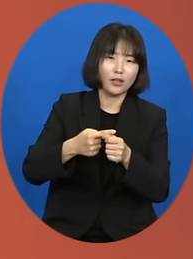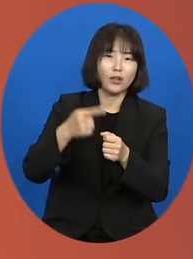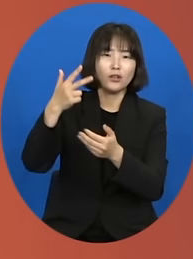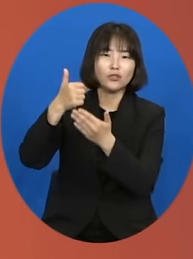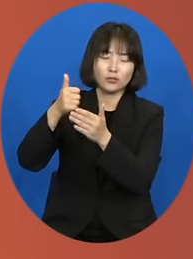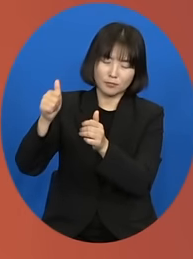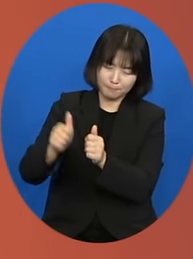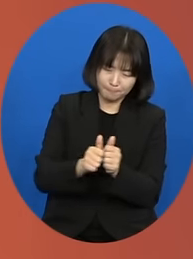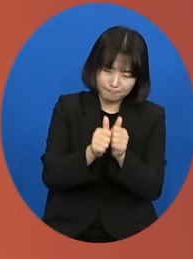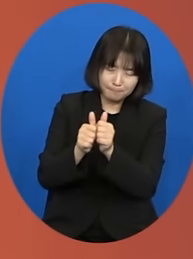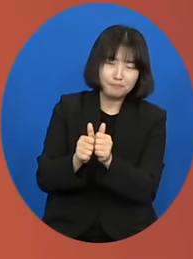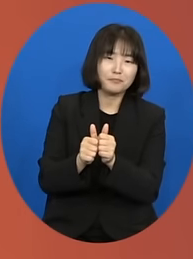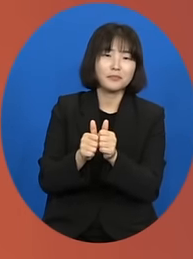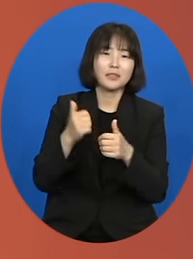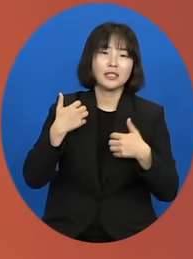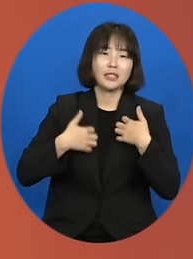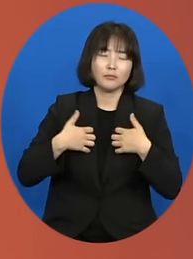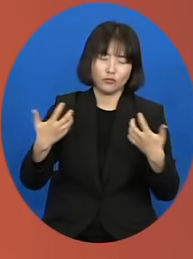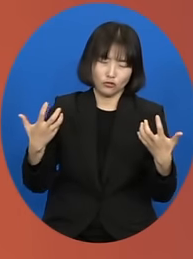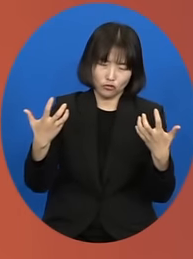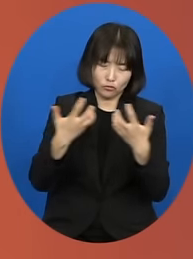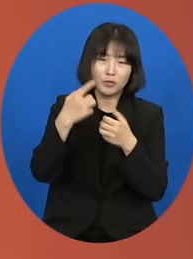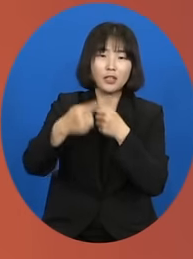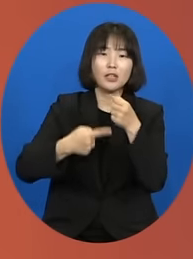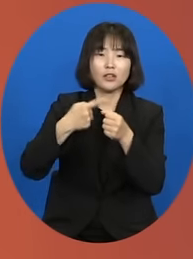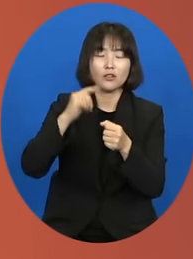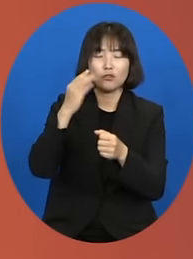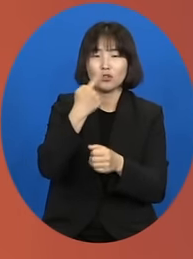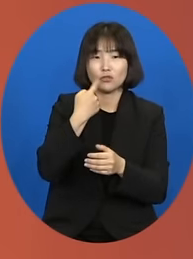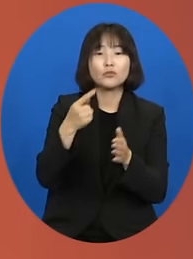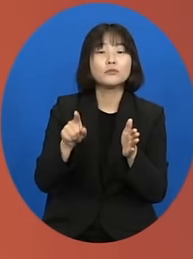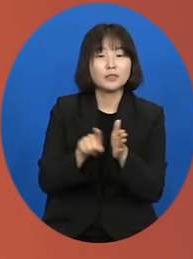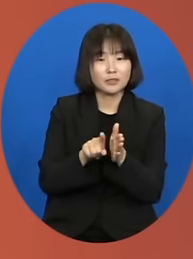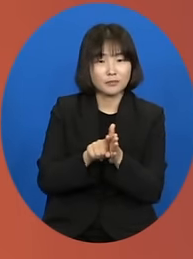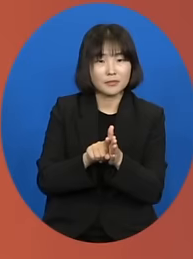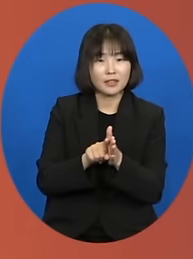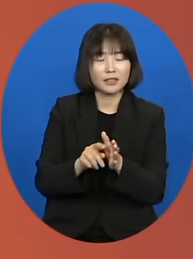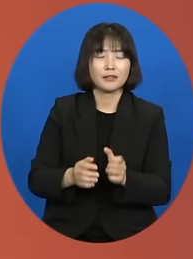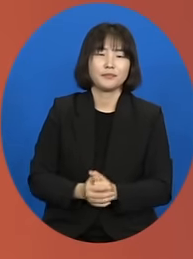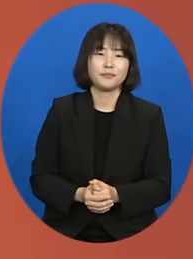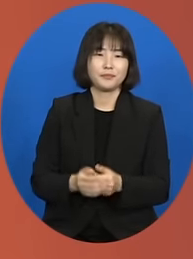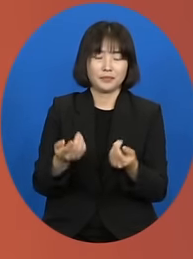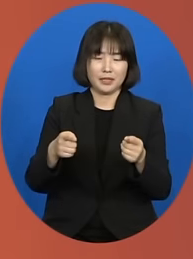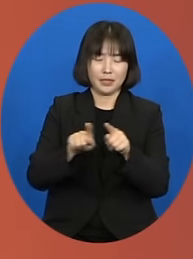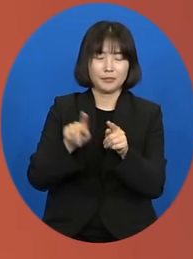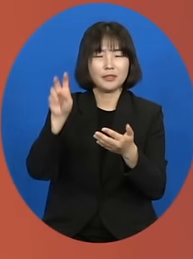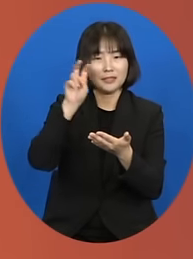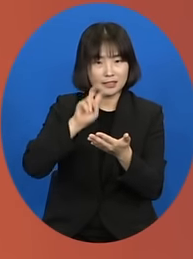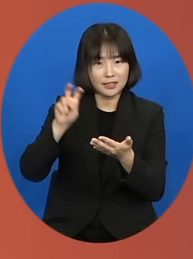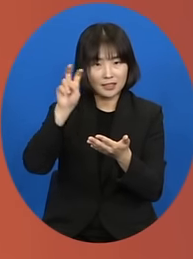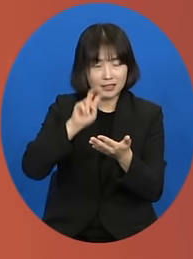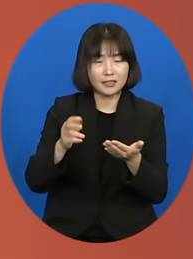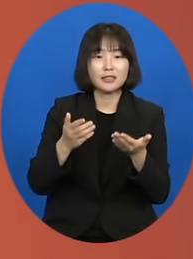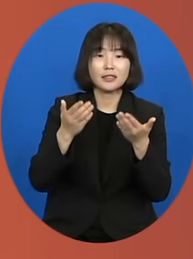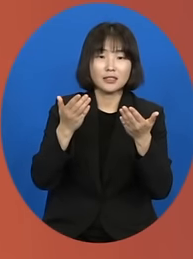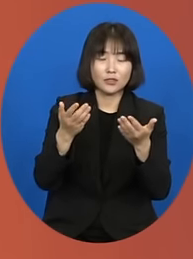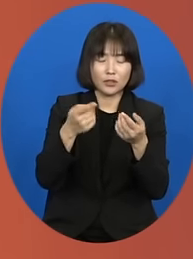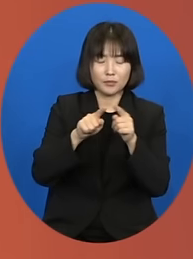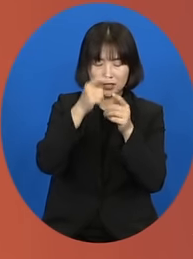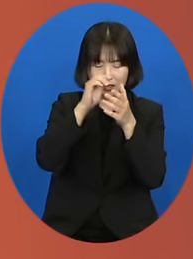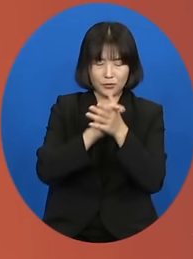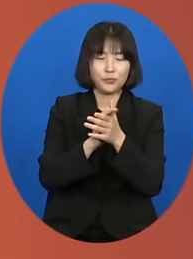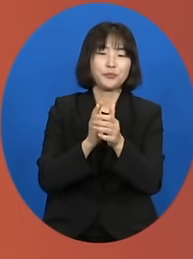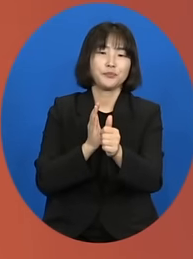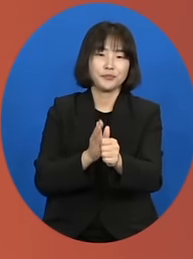그 한 해가 되어질 줄 믿습니다. 이 시간 함께 우리 함께 찬송하면서 함께 기도했으면